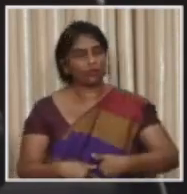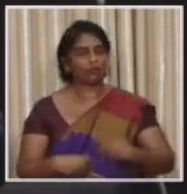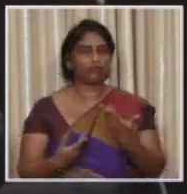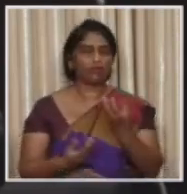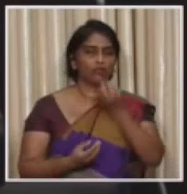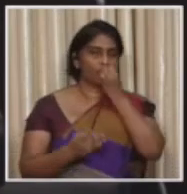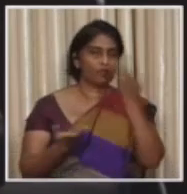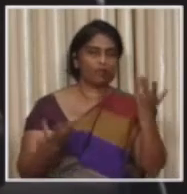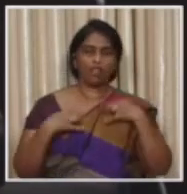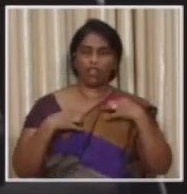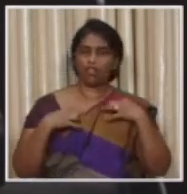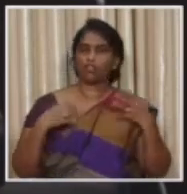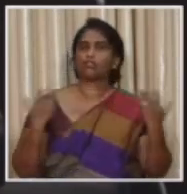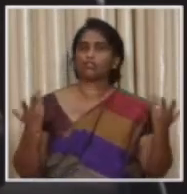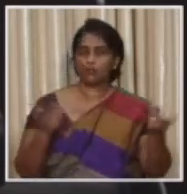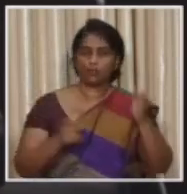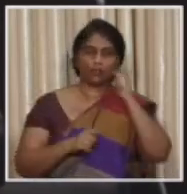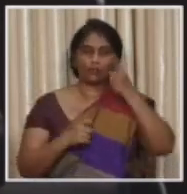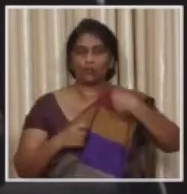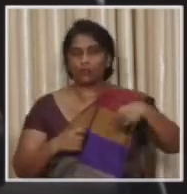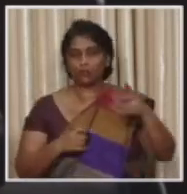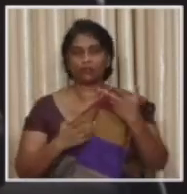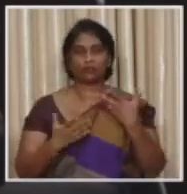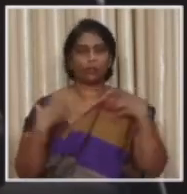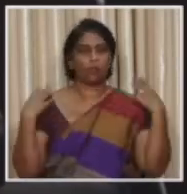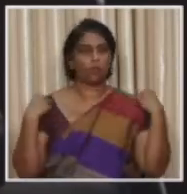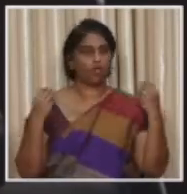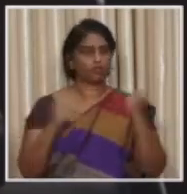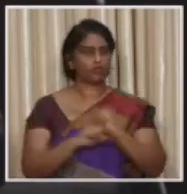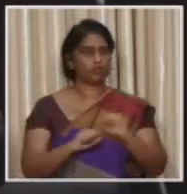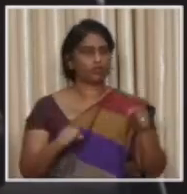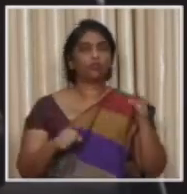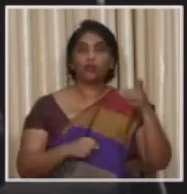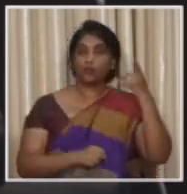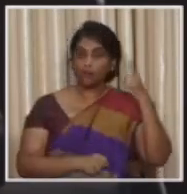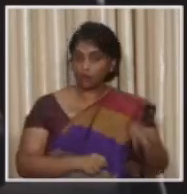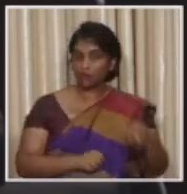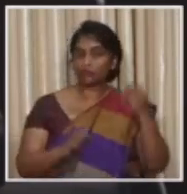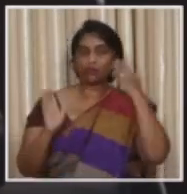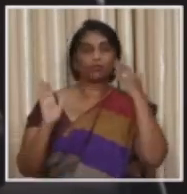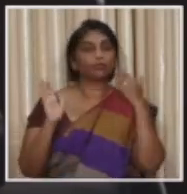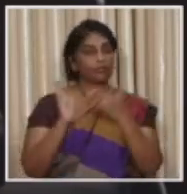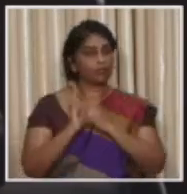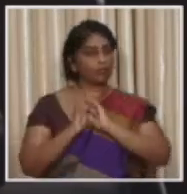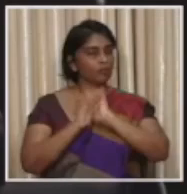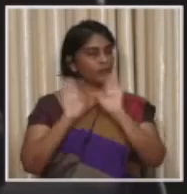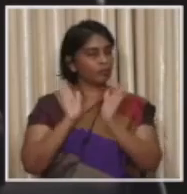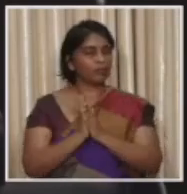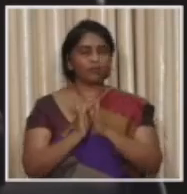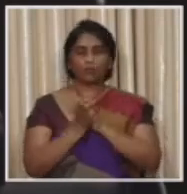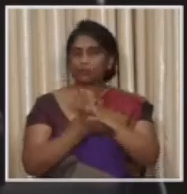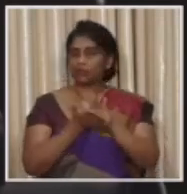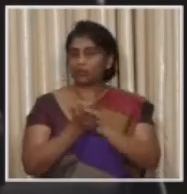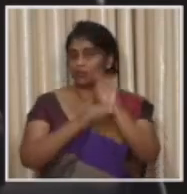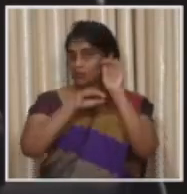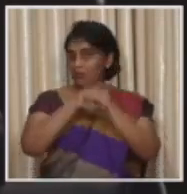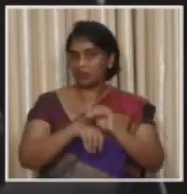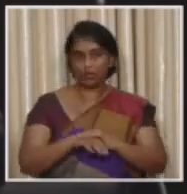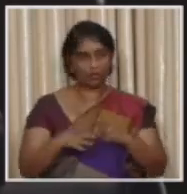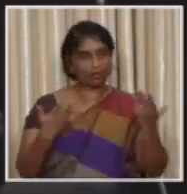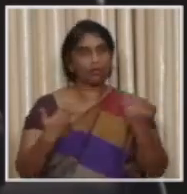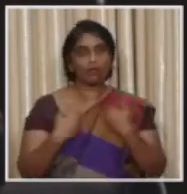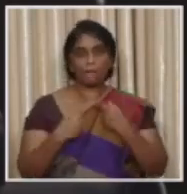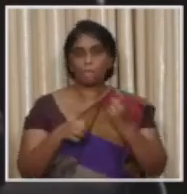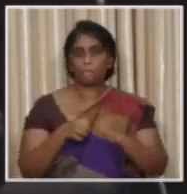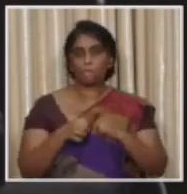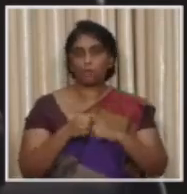ජනතාව තමයි අඳින්න නැතු යන්නේ. ජනතාව ටික තමයි අනිත් පාසුකම් ටික නැතු යන්නේ. එනිසා මේ කාරණාටික නිවැරදිව හඳුනාගන්නේ නැතුව අපිට මේ